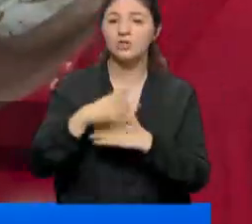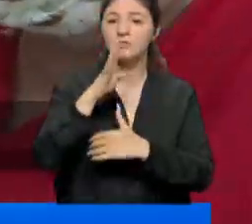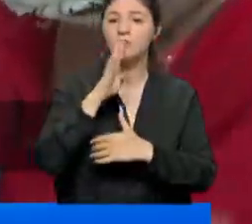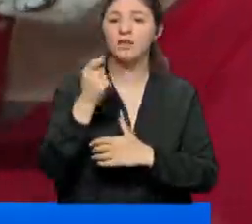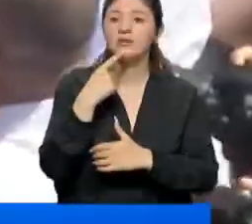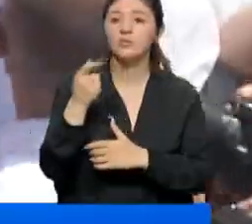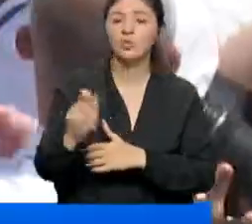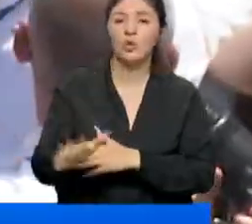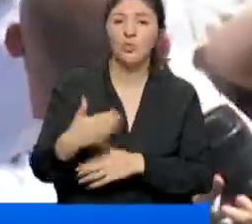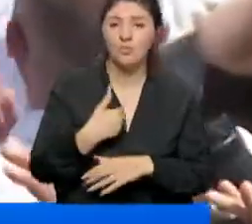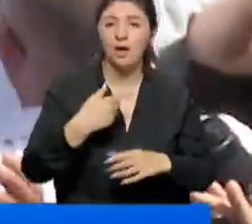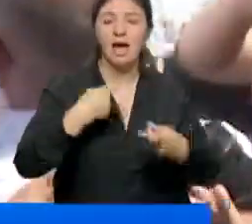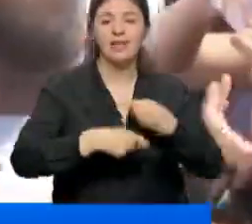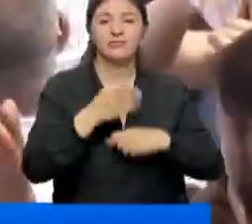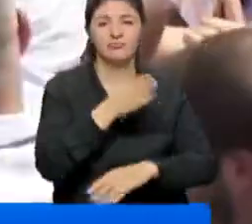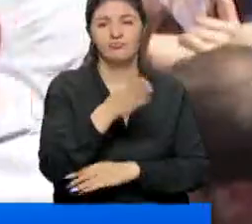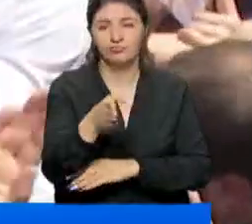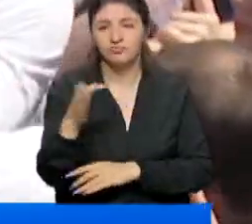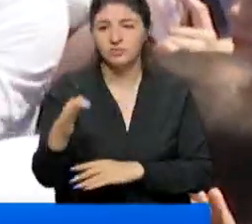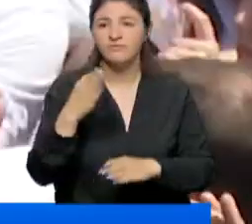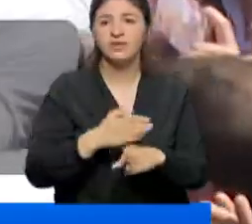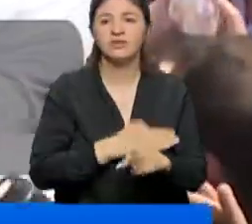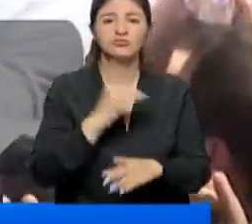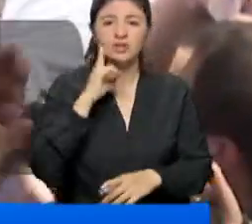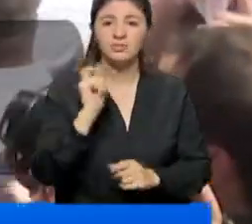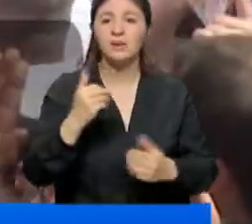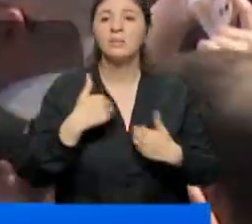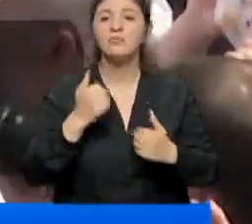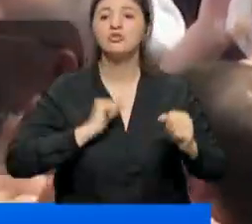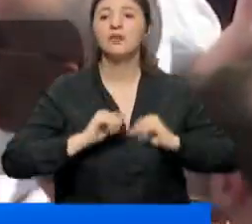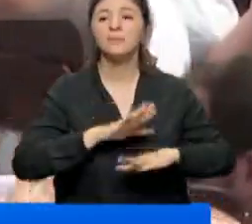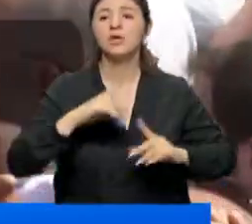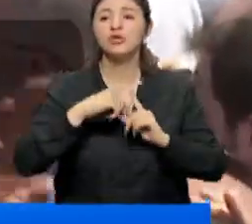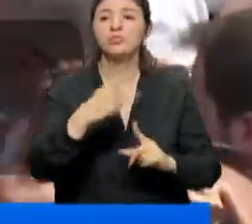4 söylemek zorundayım Akşehir esnaf gezdi vatandaşı dinledi